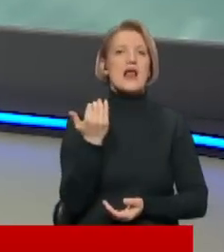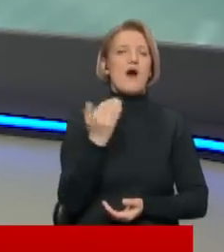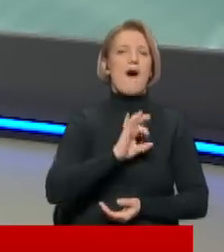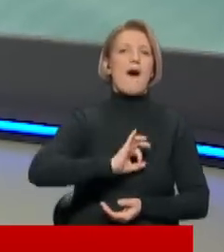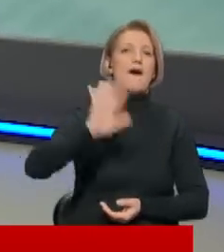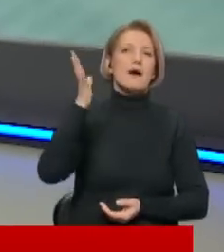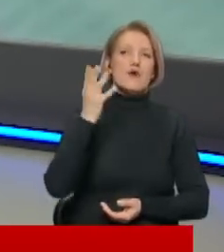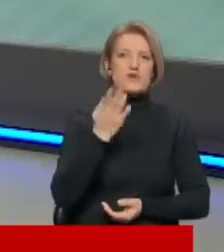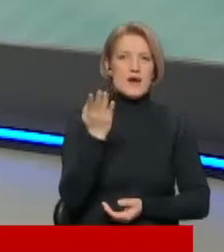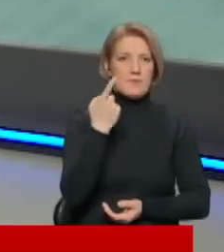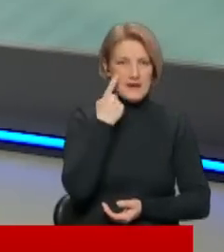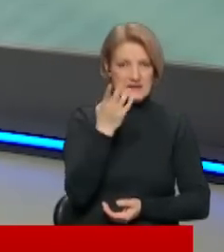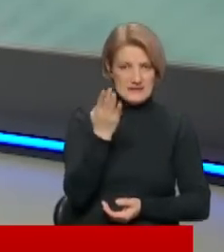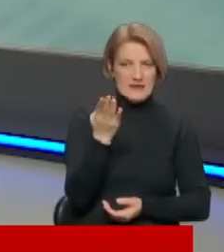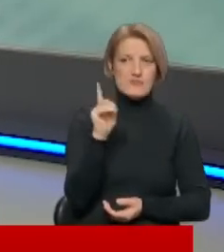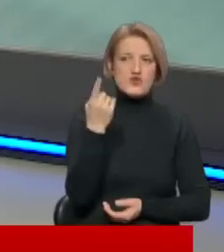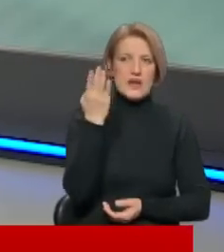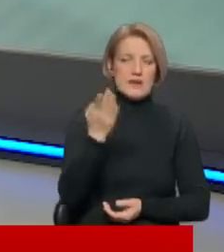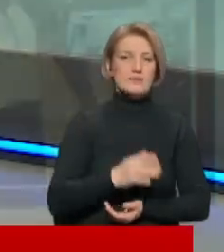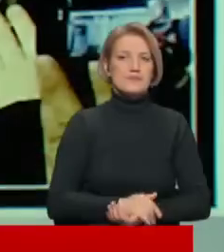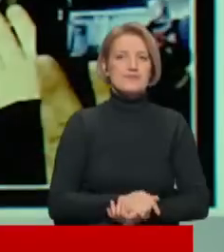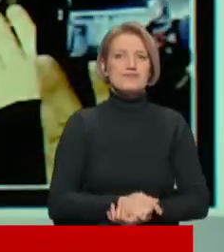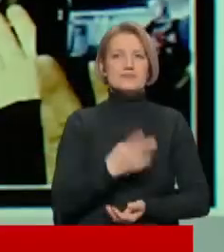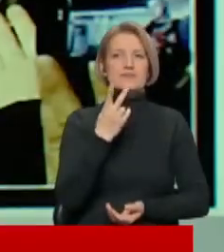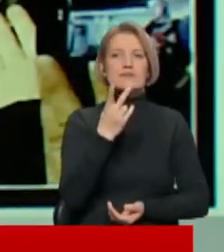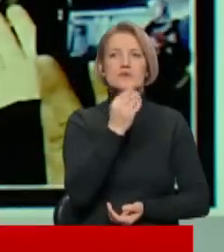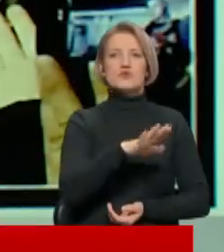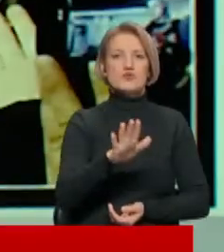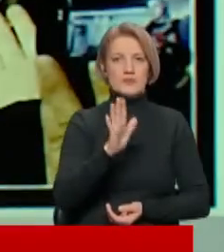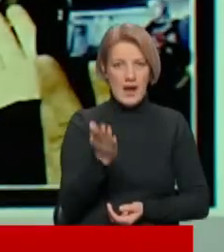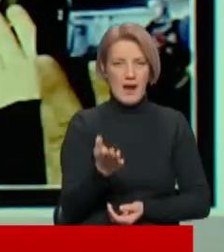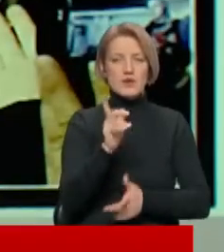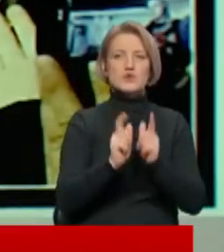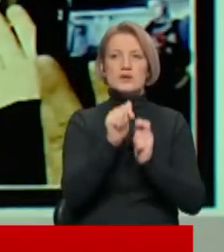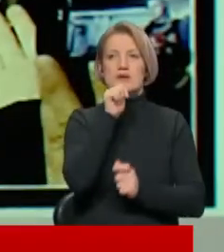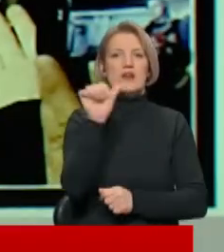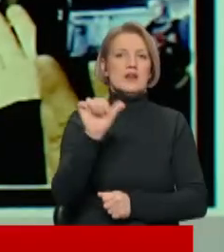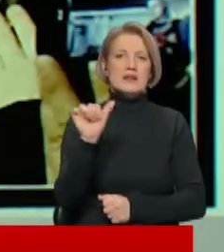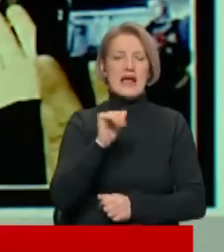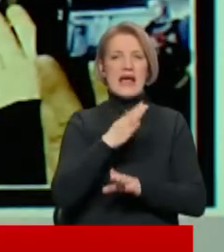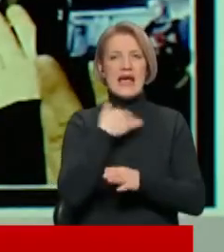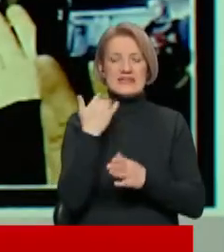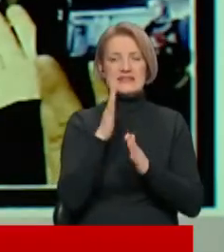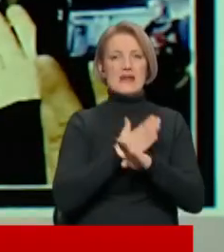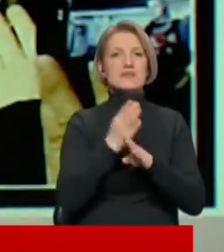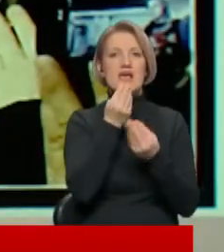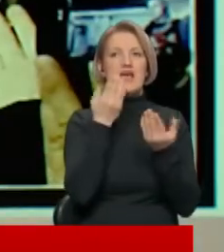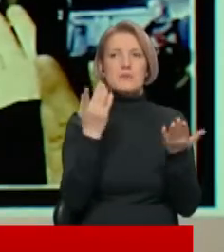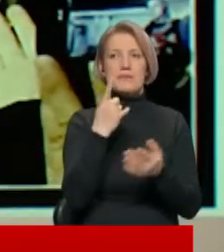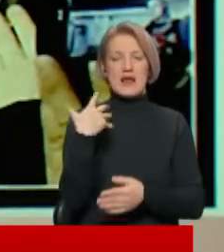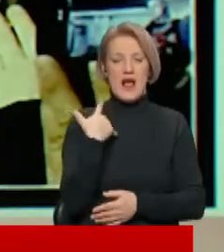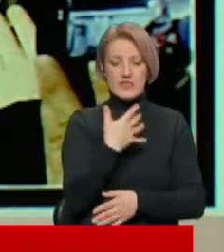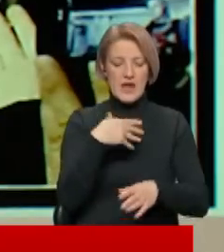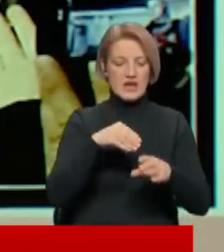harika olacak bakın işte size müjde iki çocuğum da süt içemiyor et ve sebze yiyemiyor bir